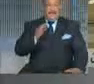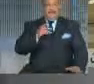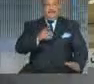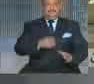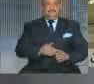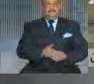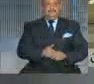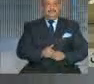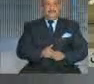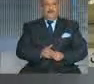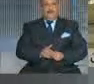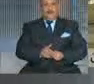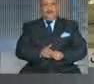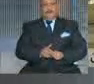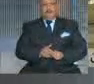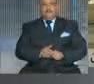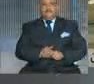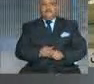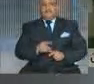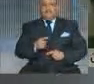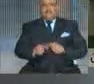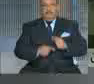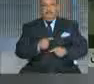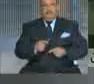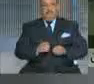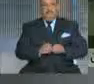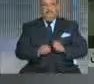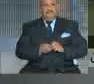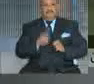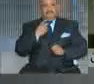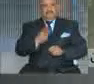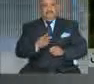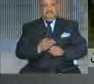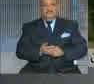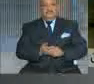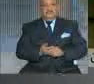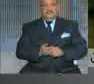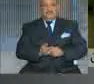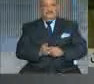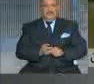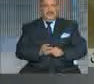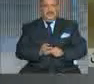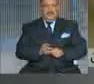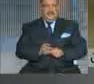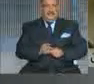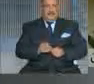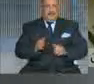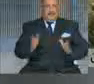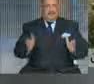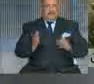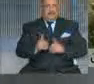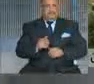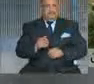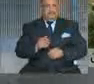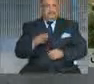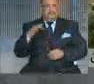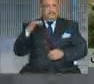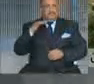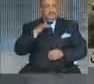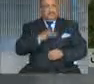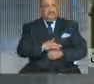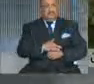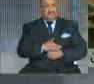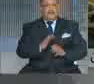بمعتمدي التالة من ولاية القصرين ناتجة عن نقص الإمكانيات والمعدات الطبية بالجهة، إضافة لسوء البنية التحتية التي تحول